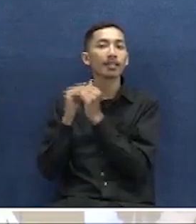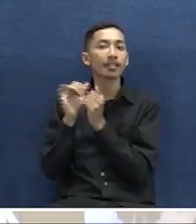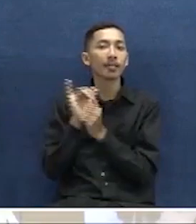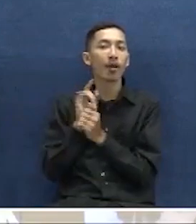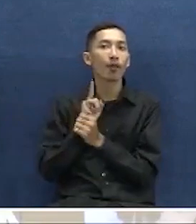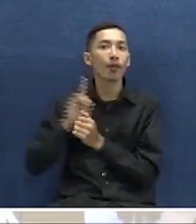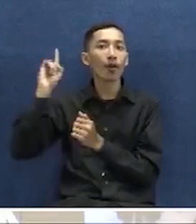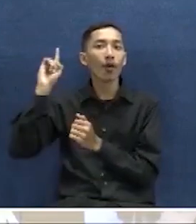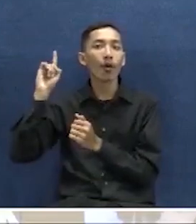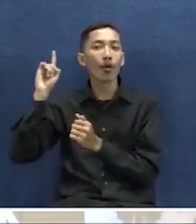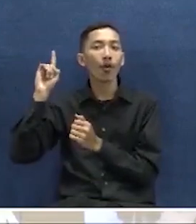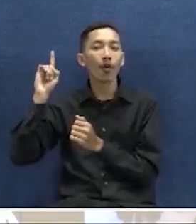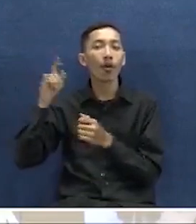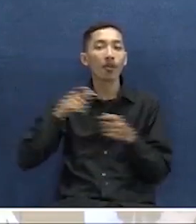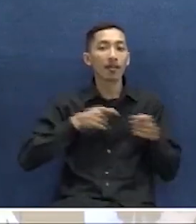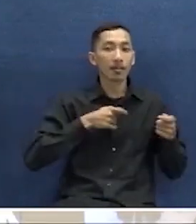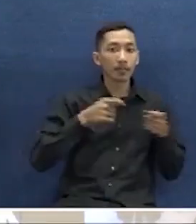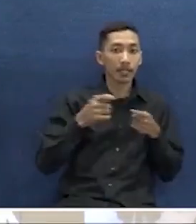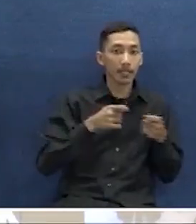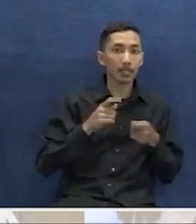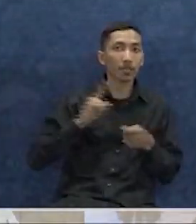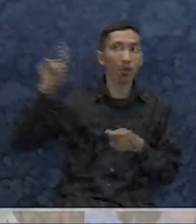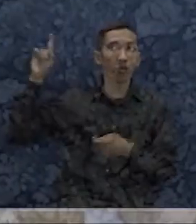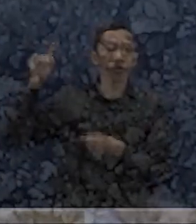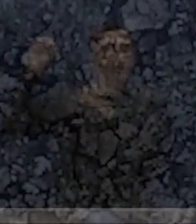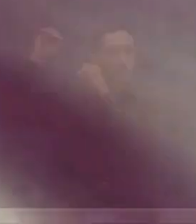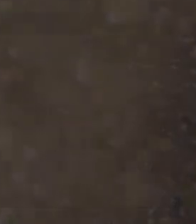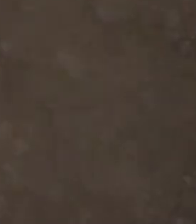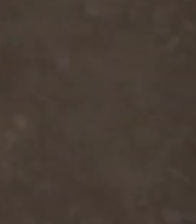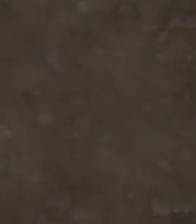rugi karena Allah akan ganti berlipat-lipat